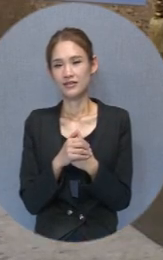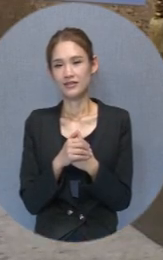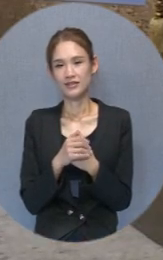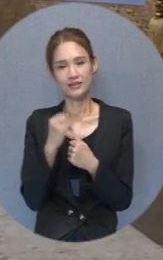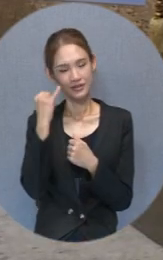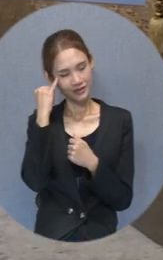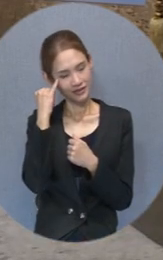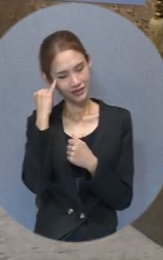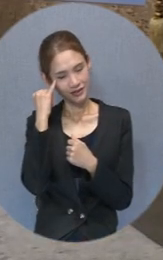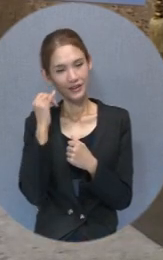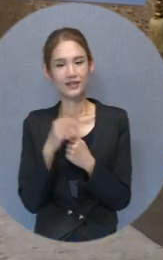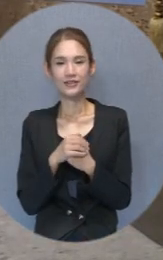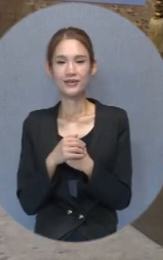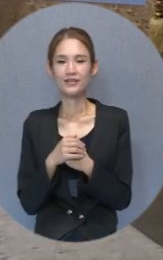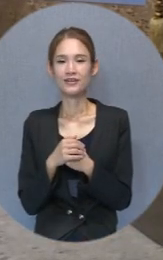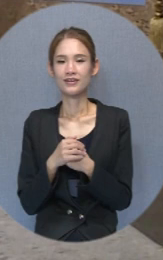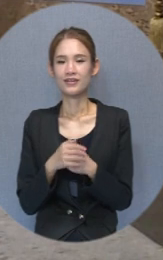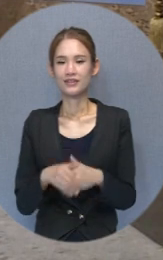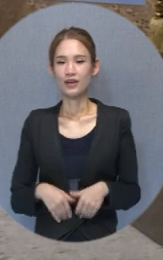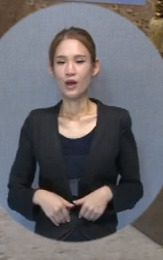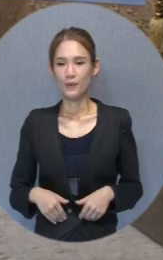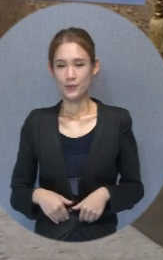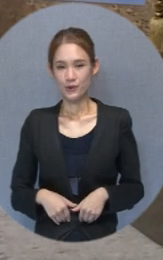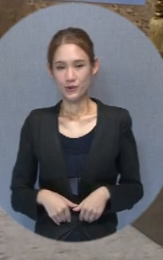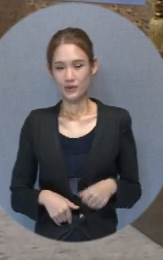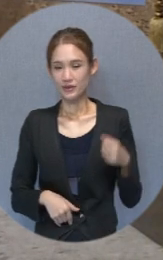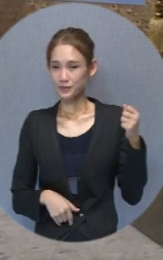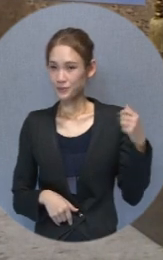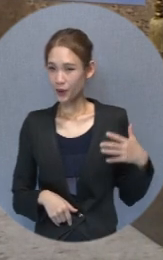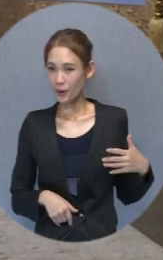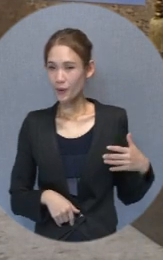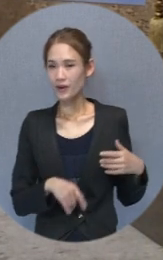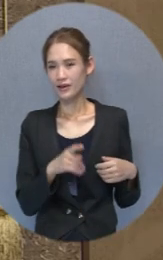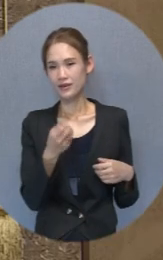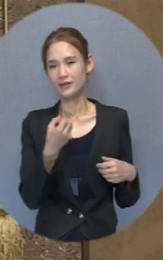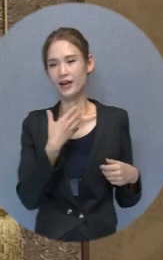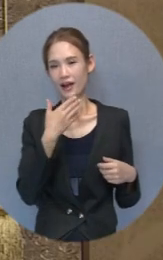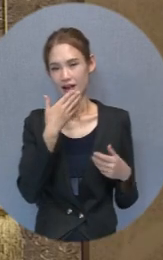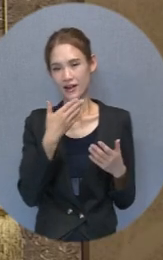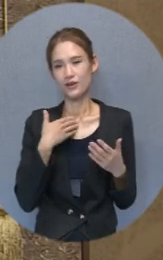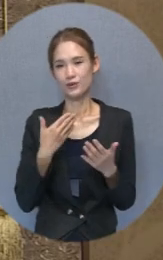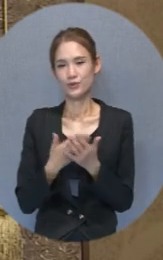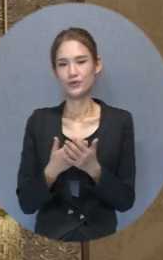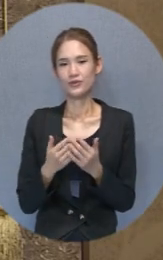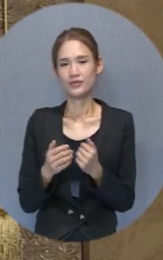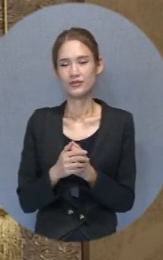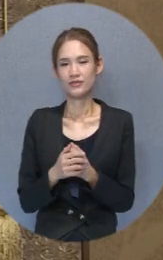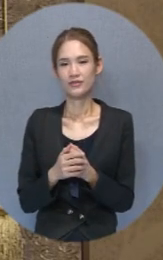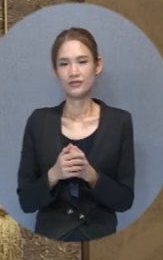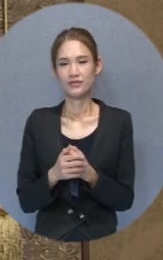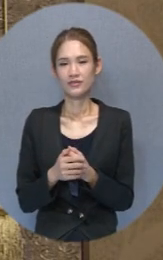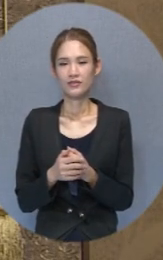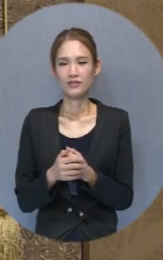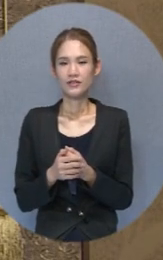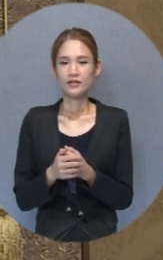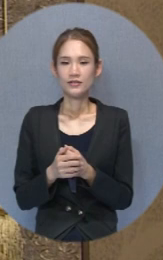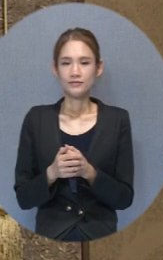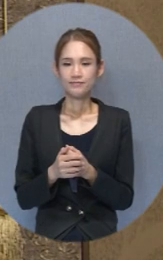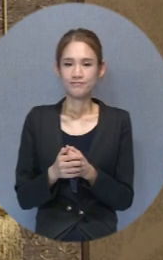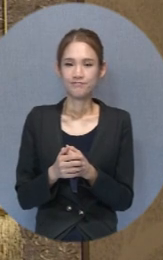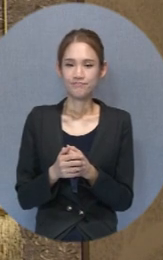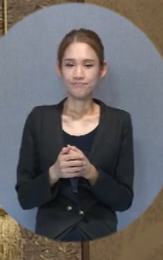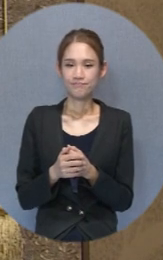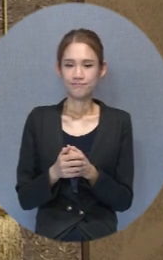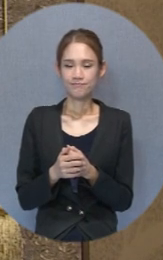아이디어가 마구마구 네, 오나요? 네. 필요한 거 몇 가지 리스트가 있어요. 네. 그래서 그것들을 우선 이제 저희가